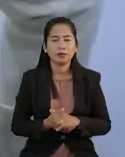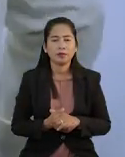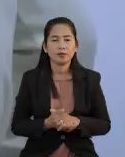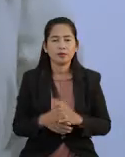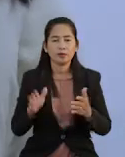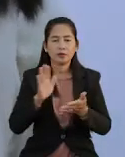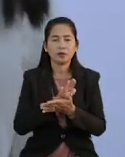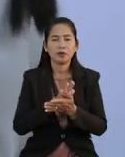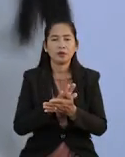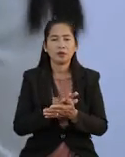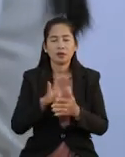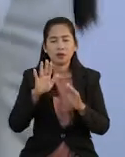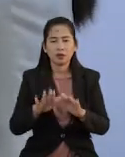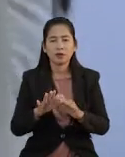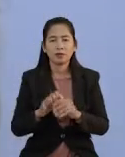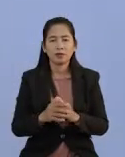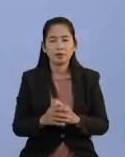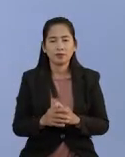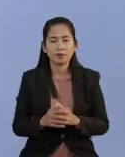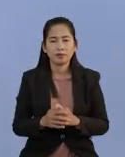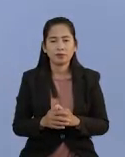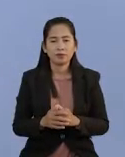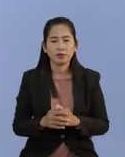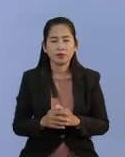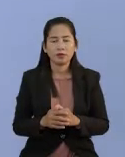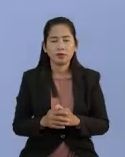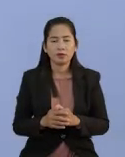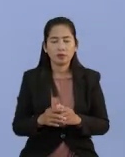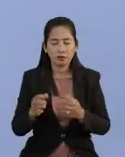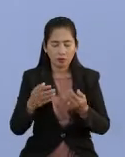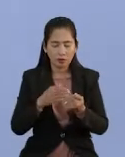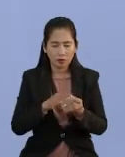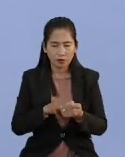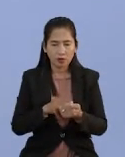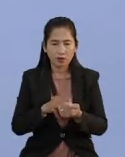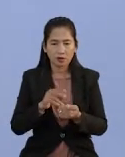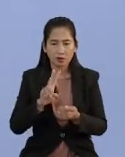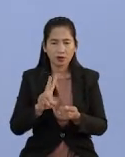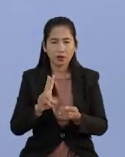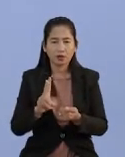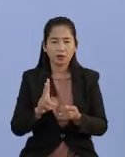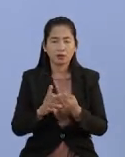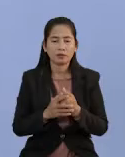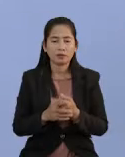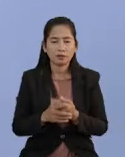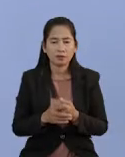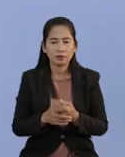cậu đang mui đây nơi sao mà nắng chà nè kêu bọt chỉ pì hơi